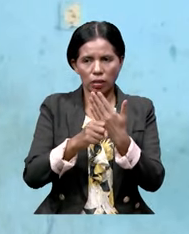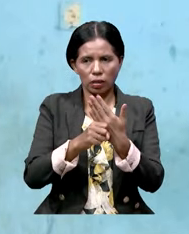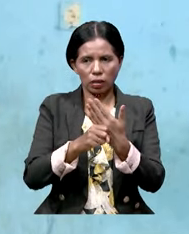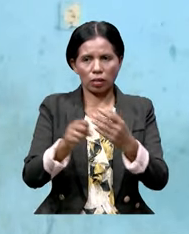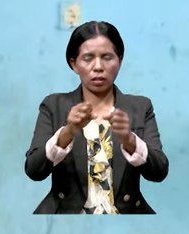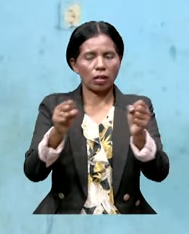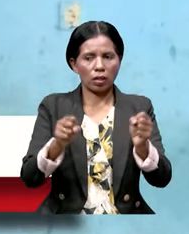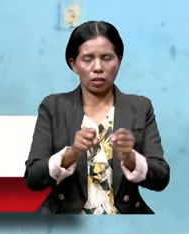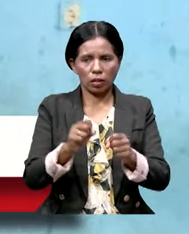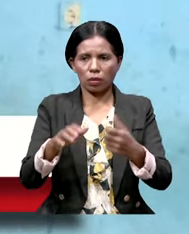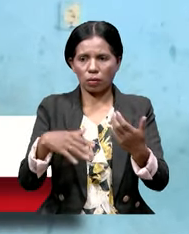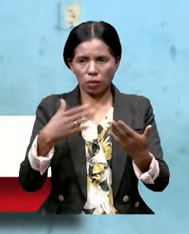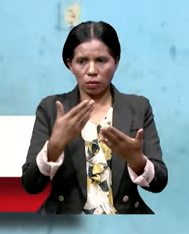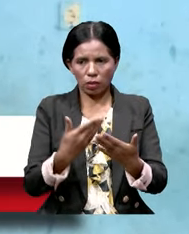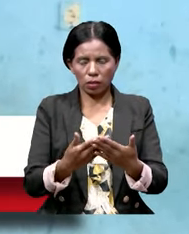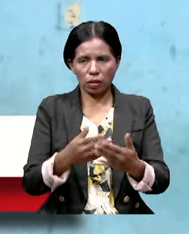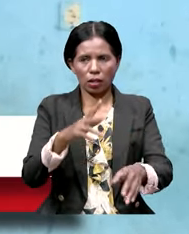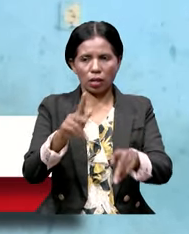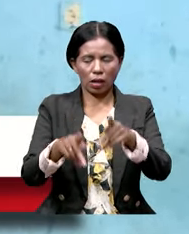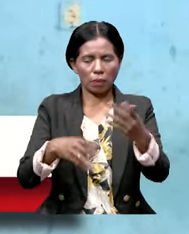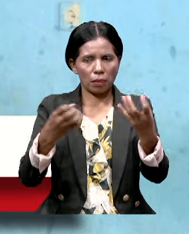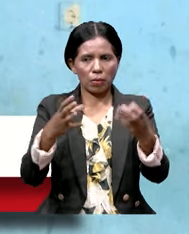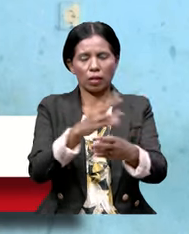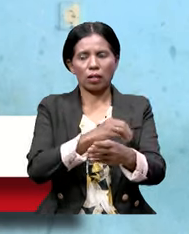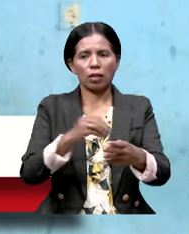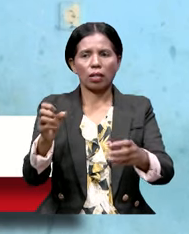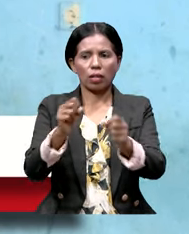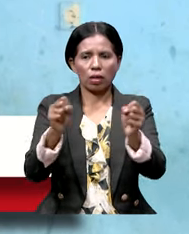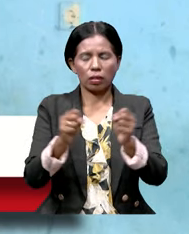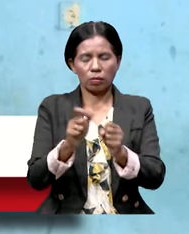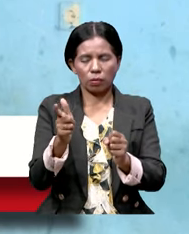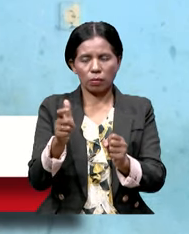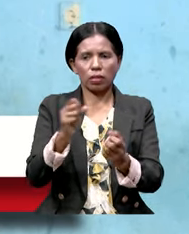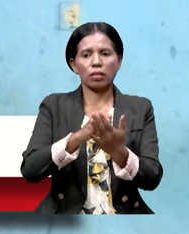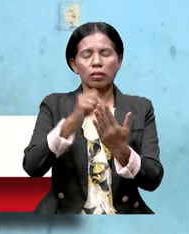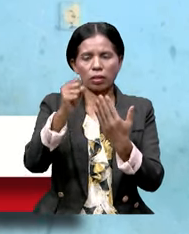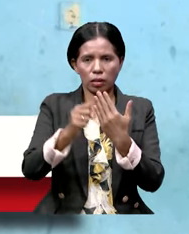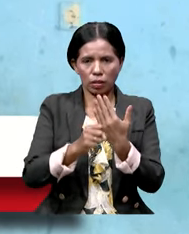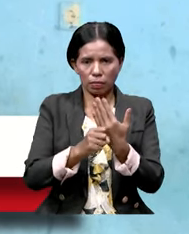Aldeia hoto nia militância para clima que ia aldeia 20 de setembro, nia